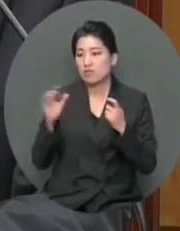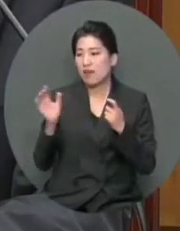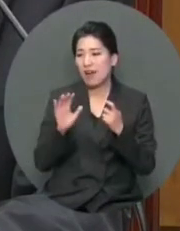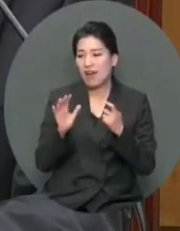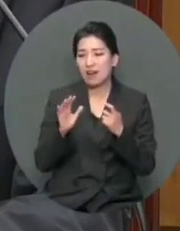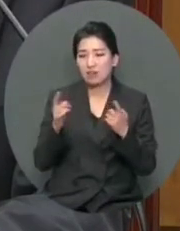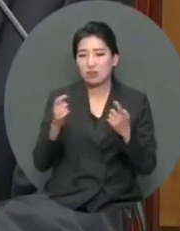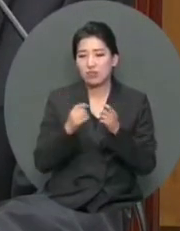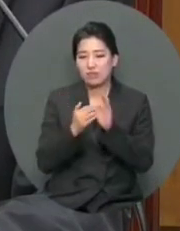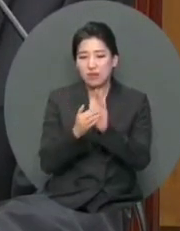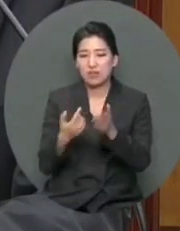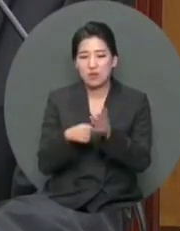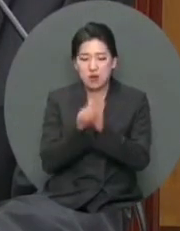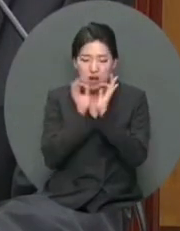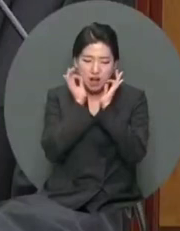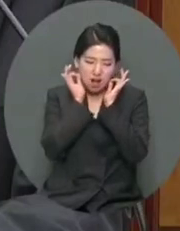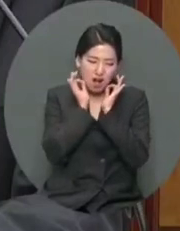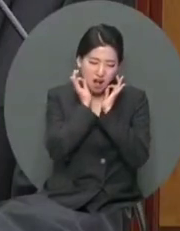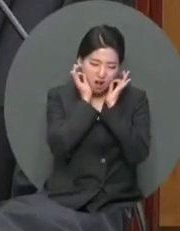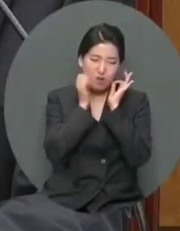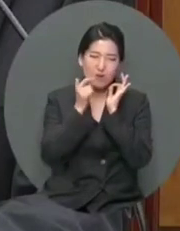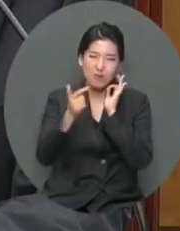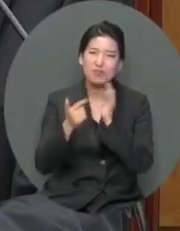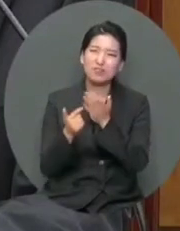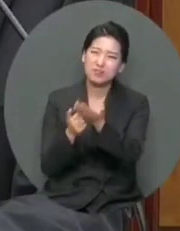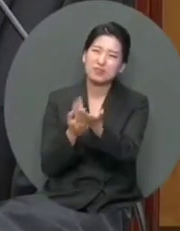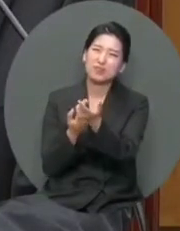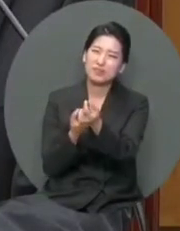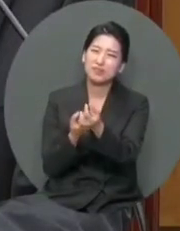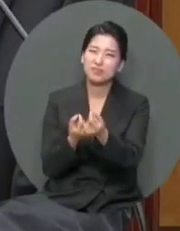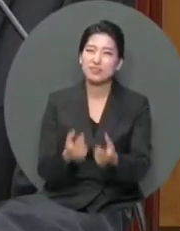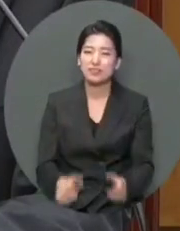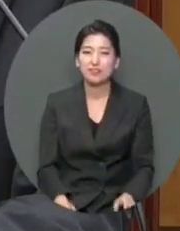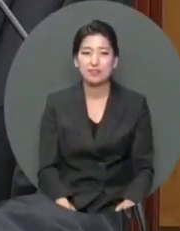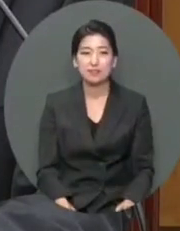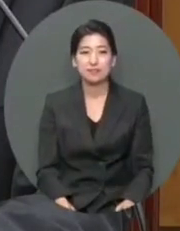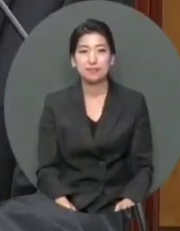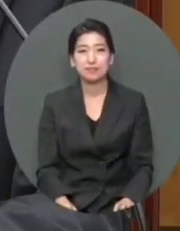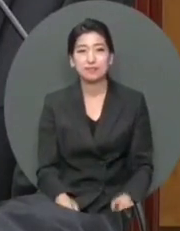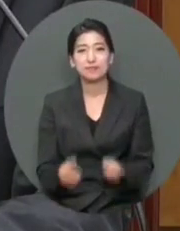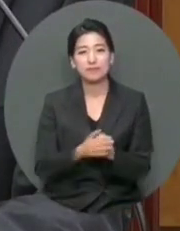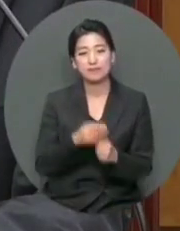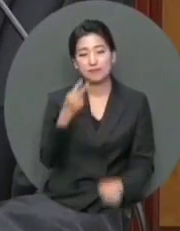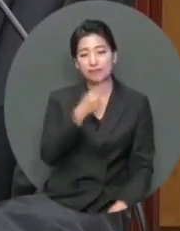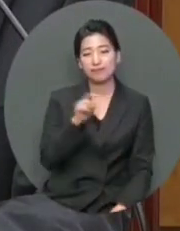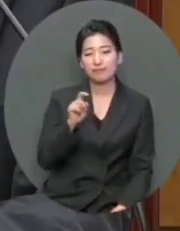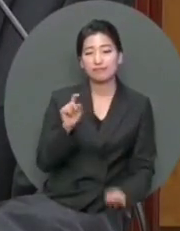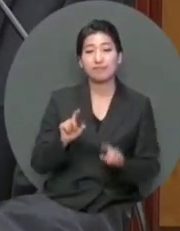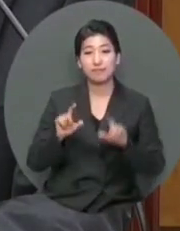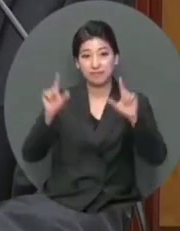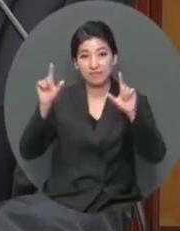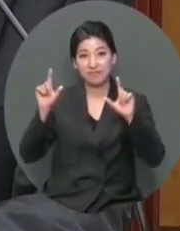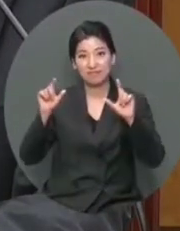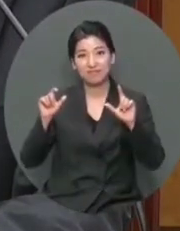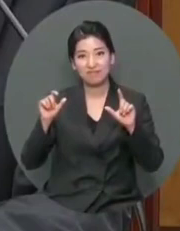역시 인정하고 후보자님도 아마 그러시리라고 생각을 합니다. 그렇기 때문에 2010년 당시의